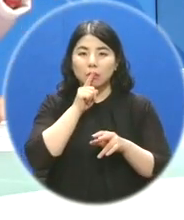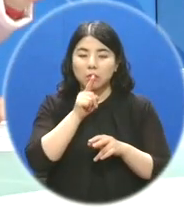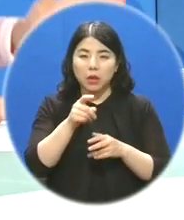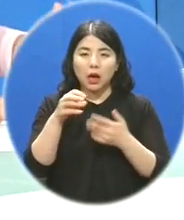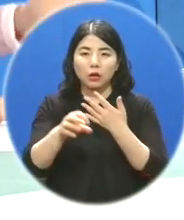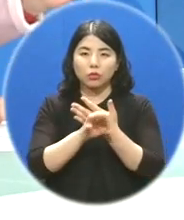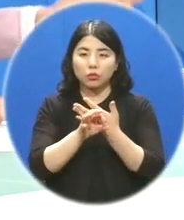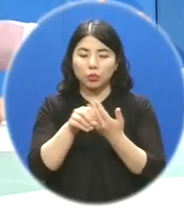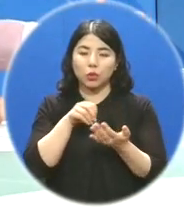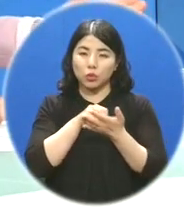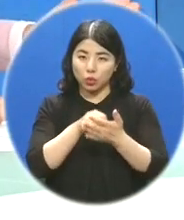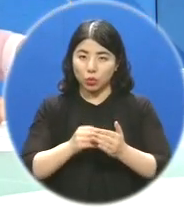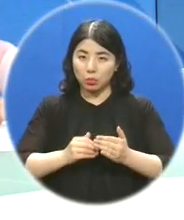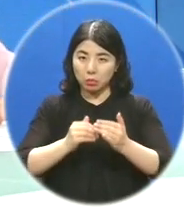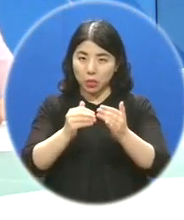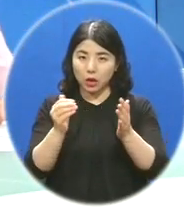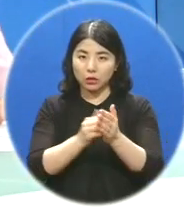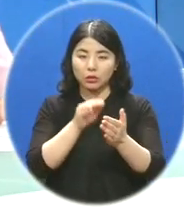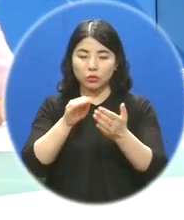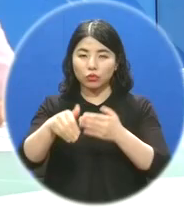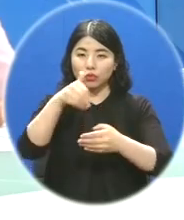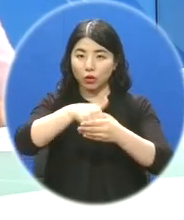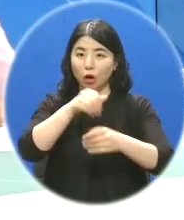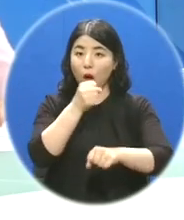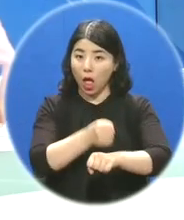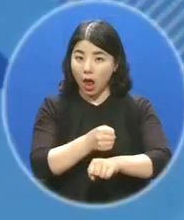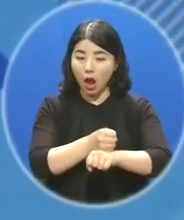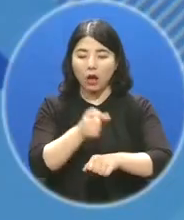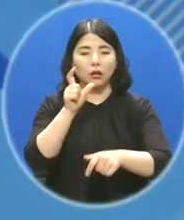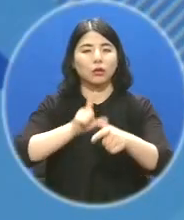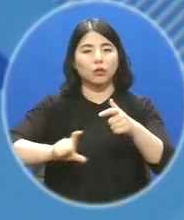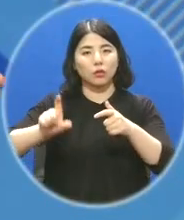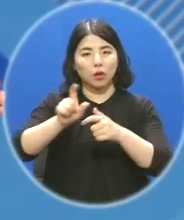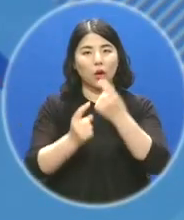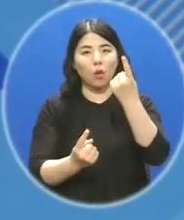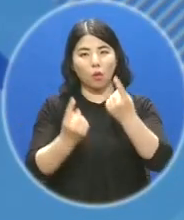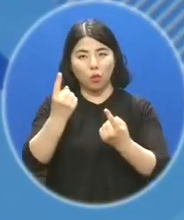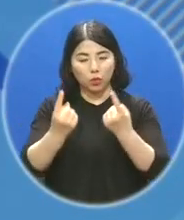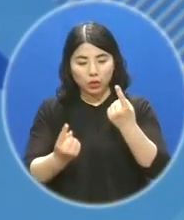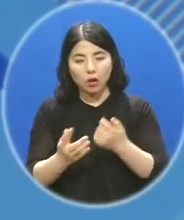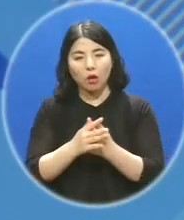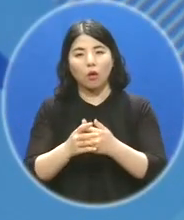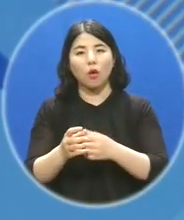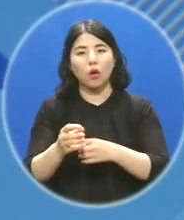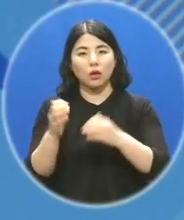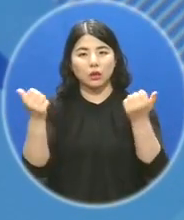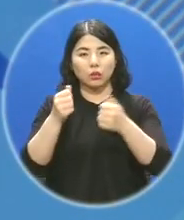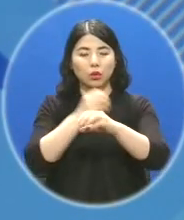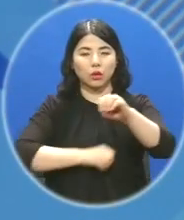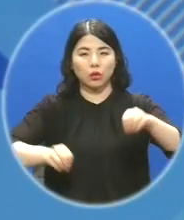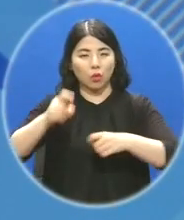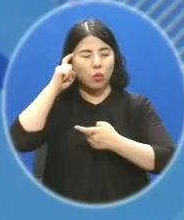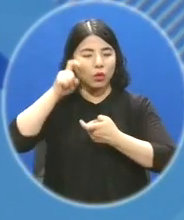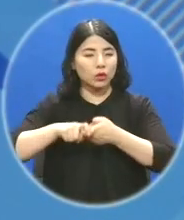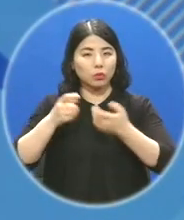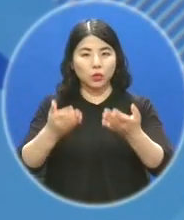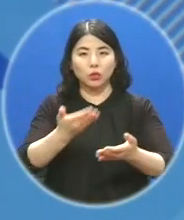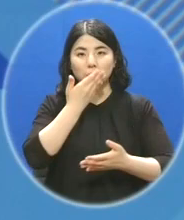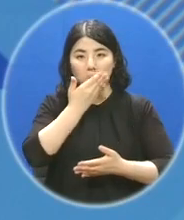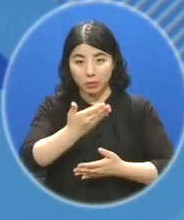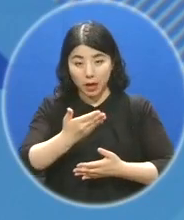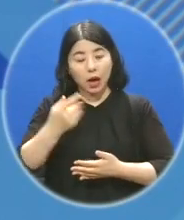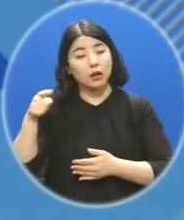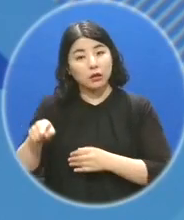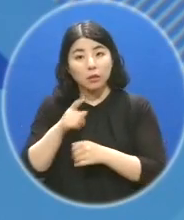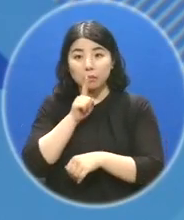입후보 등록 절차를 거쳐서 선거를 치르는 것이 보다 오히려 의회에 더 많은 관심을 줄 수 있겠다. 예, 그렇습니다.